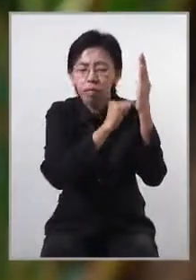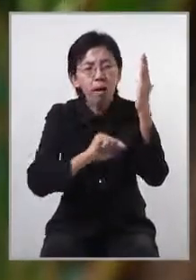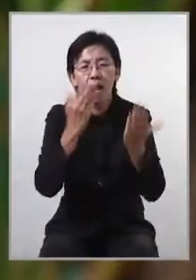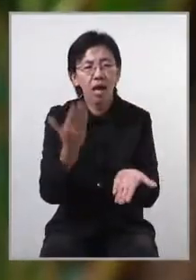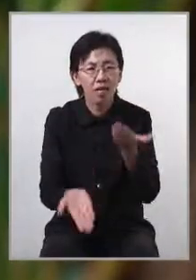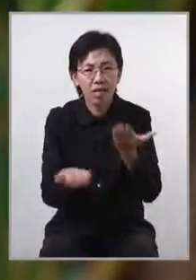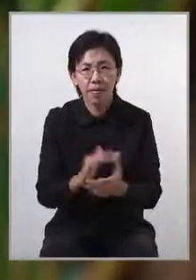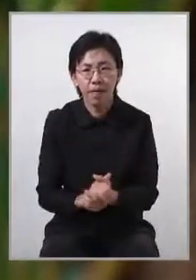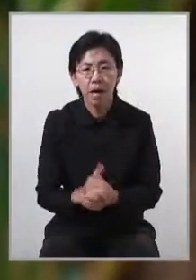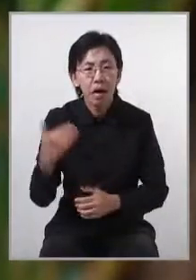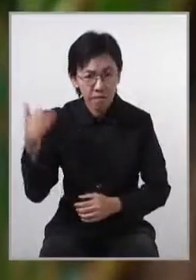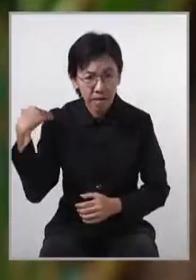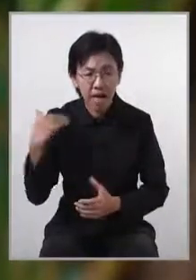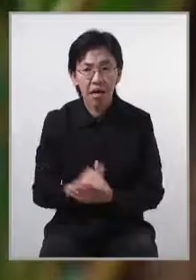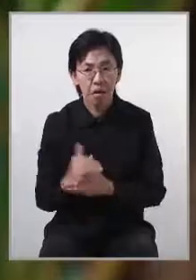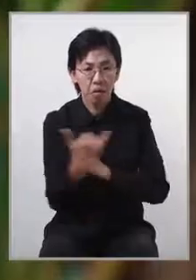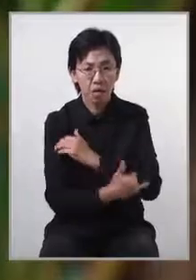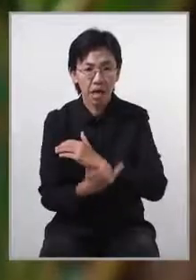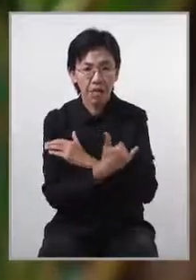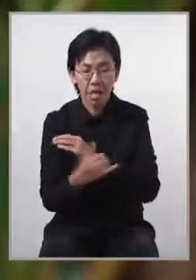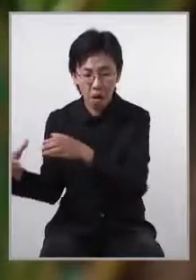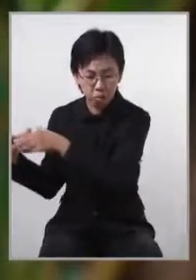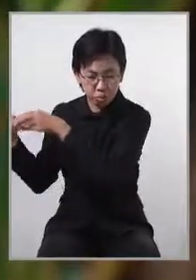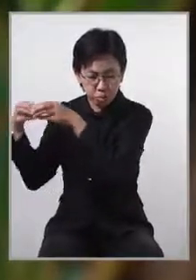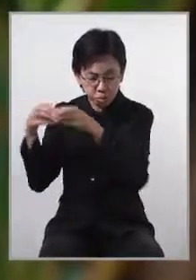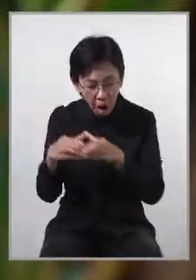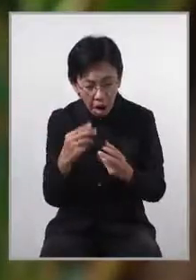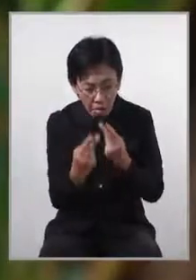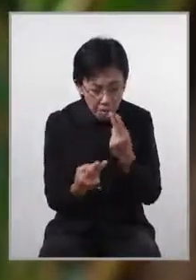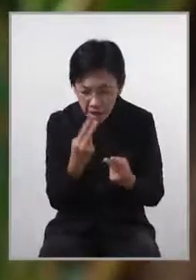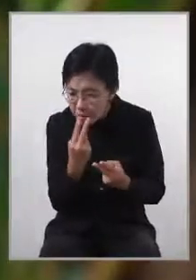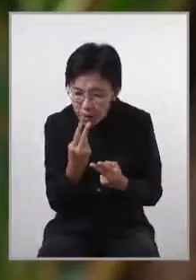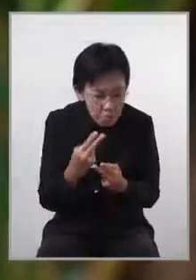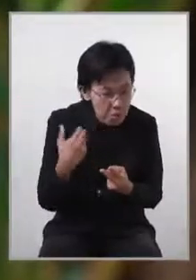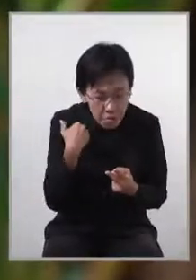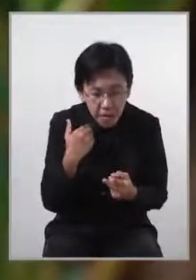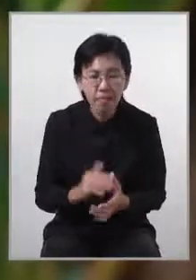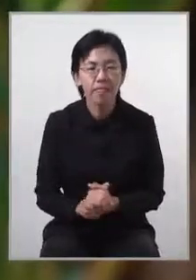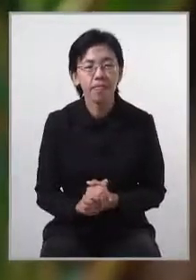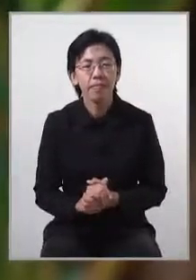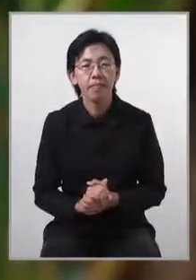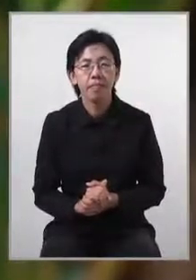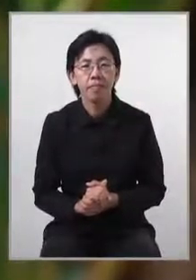ซึ่งก็มีนะฮะต่างประเทศเขาก็มาดูงานของเราเยอะหรือว่าเป็น